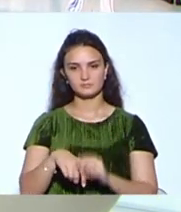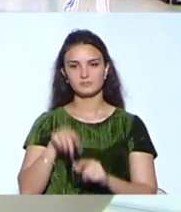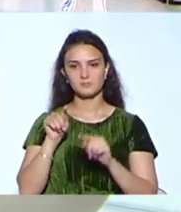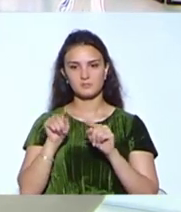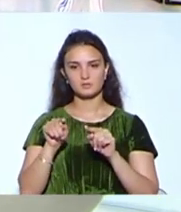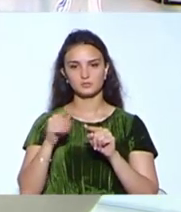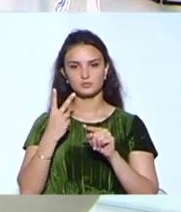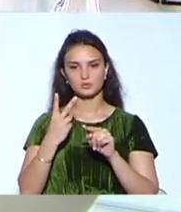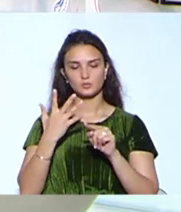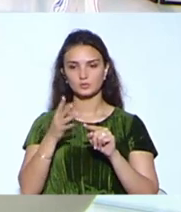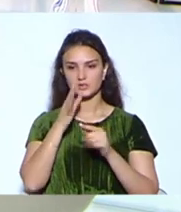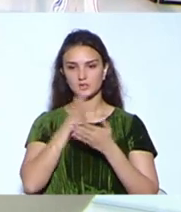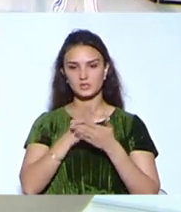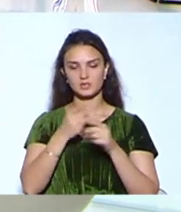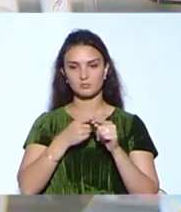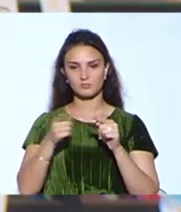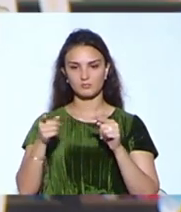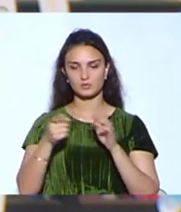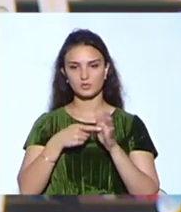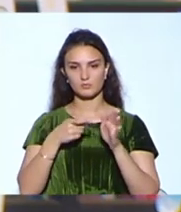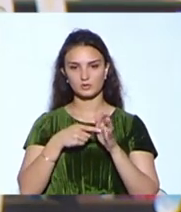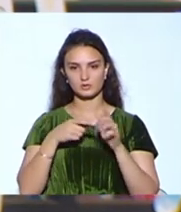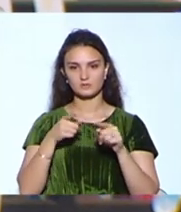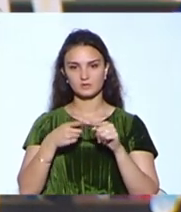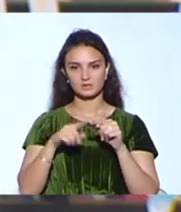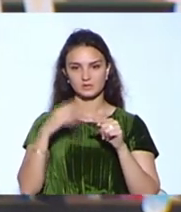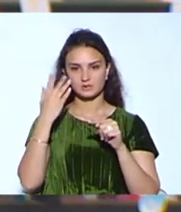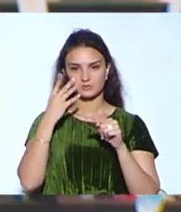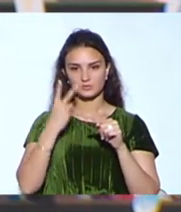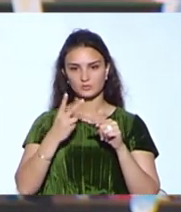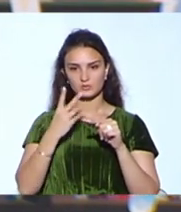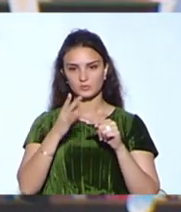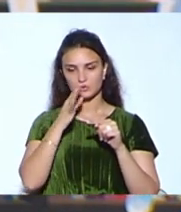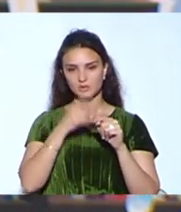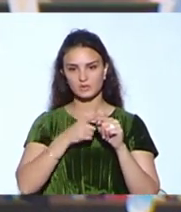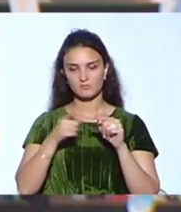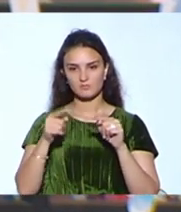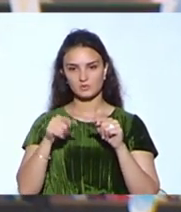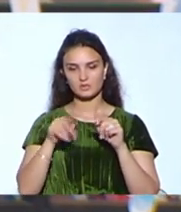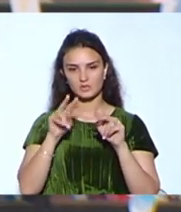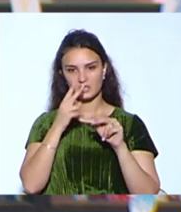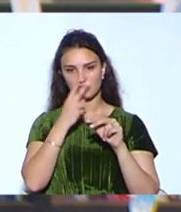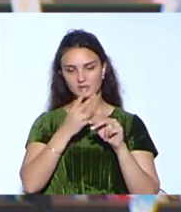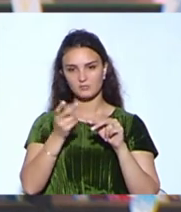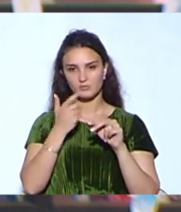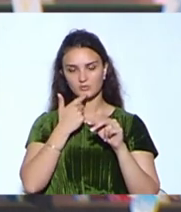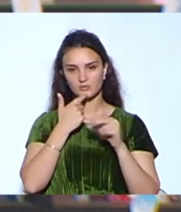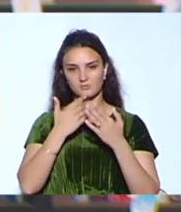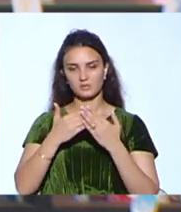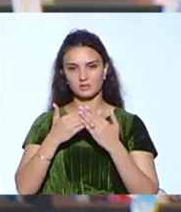მათ 25 წლის განმავლობაში გამოიკვლიეს. წარმოგიდგენიათ, 25 წლის განმავლობაში ისინი აკვირდებოდნენ